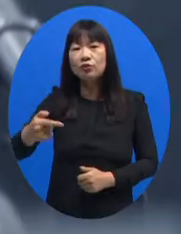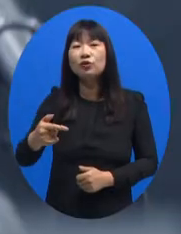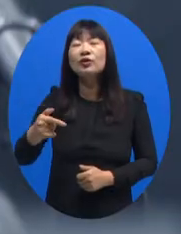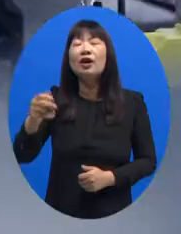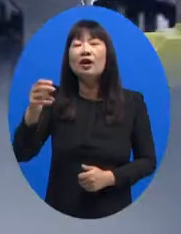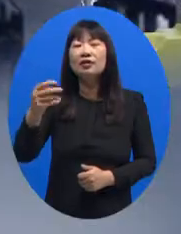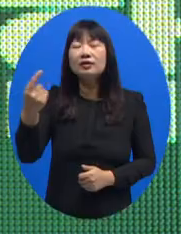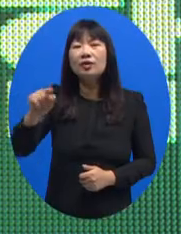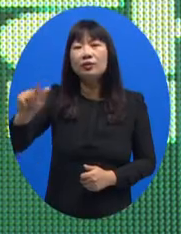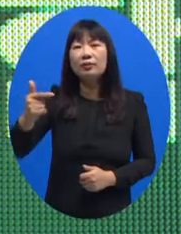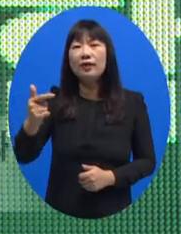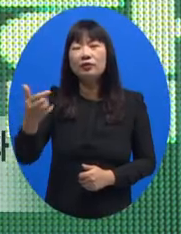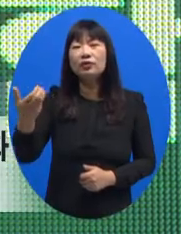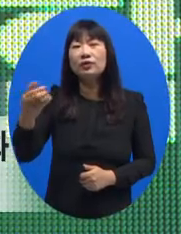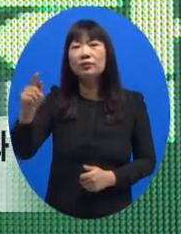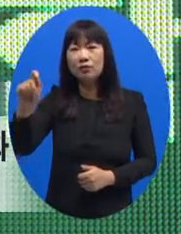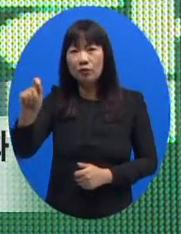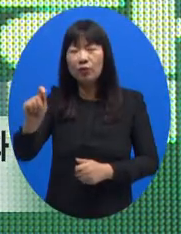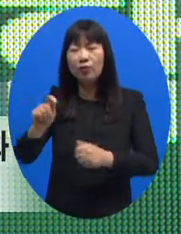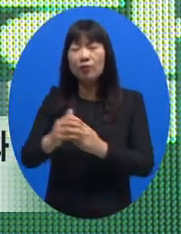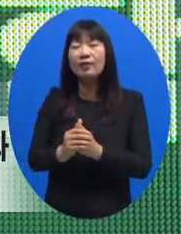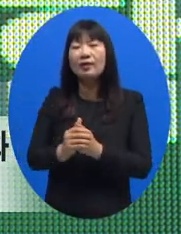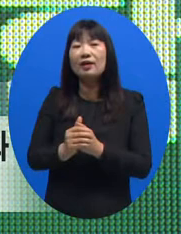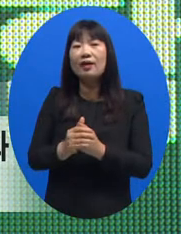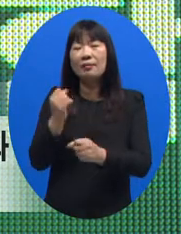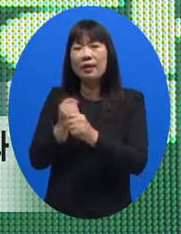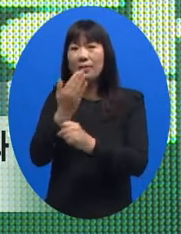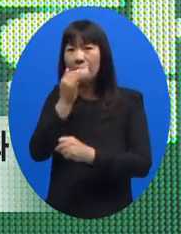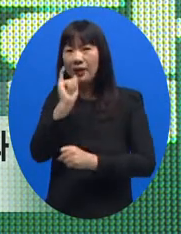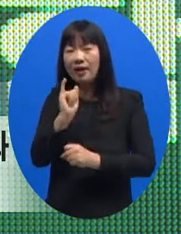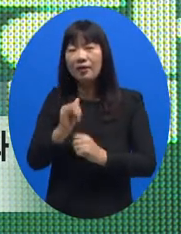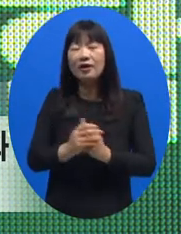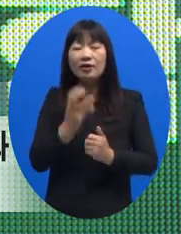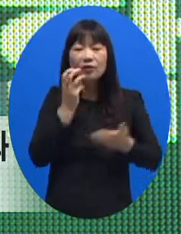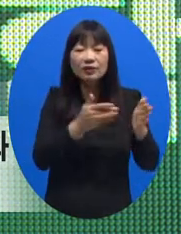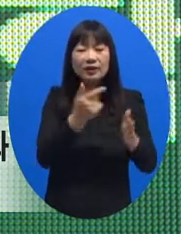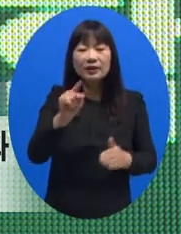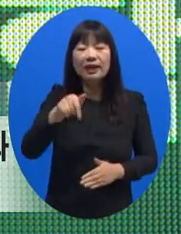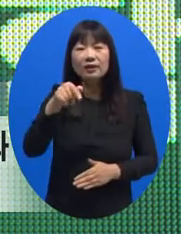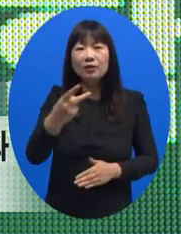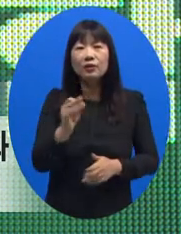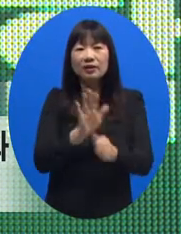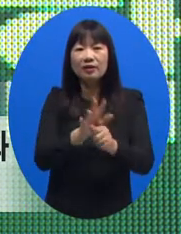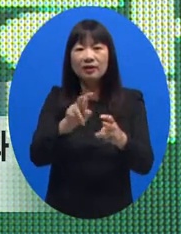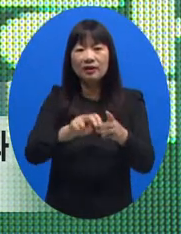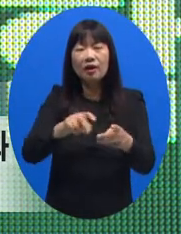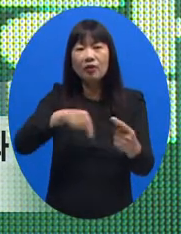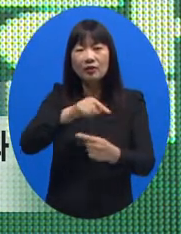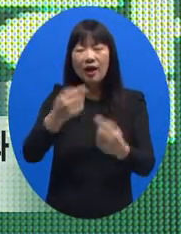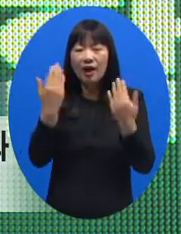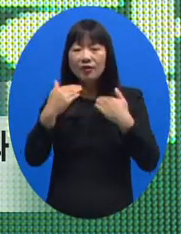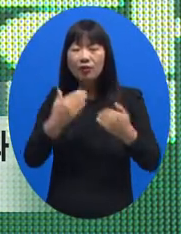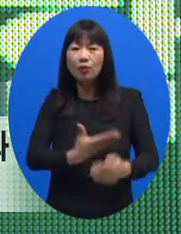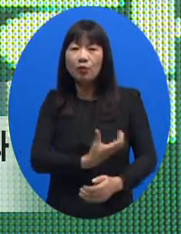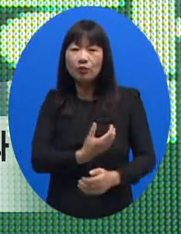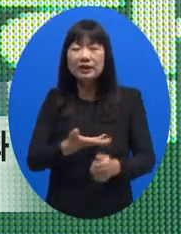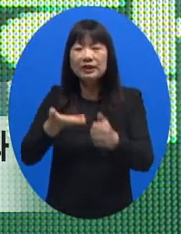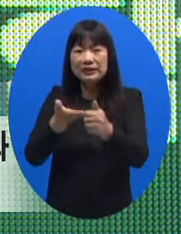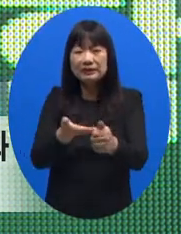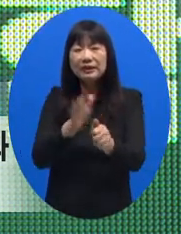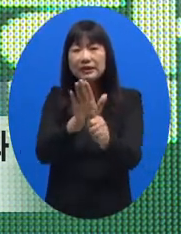있습니다 본교는 낙농 10월 3동 0 학교 우유 급식지원